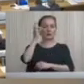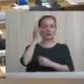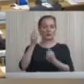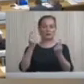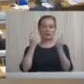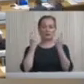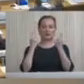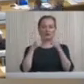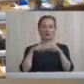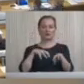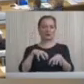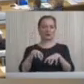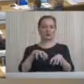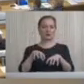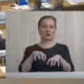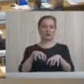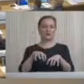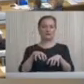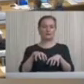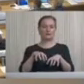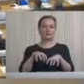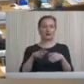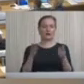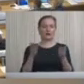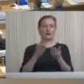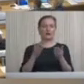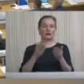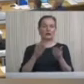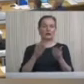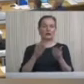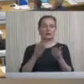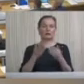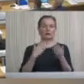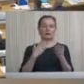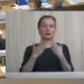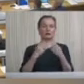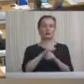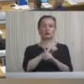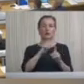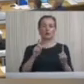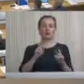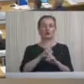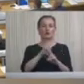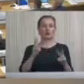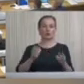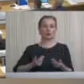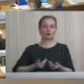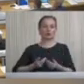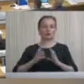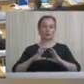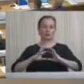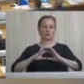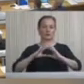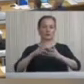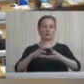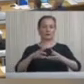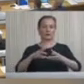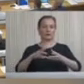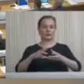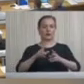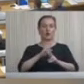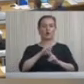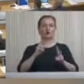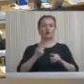називається Всесвітня організація здоров'я. Трамп від неї відмовився, ви знаєте. І був скандал після свинячого грипу, де